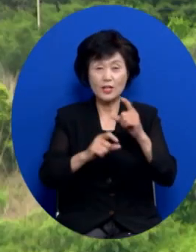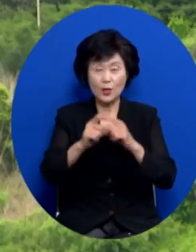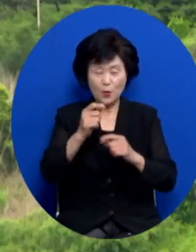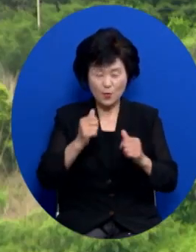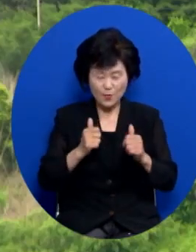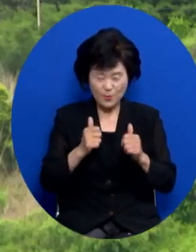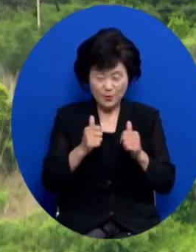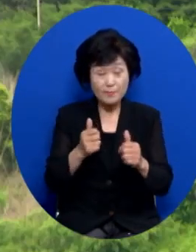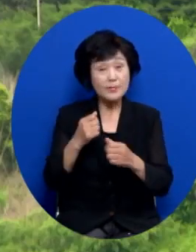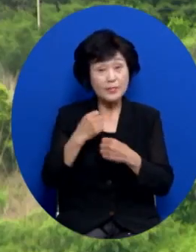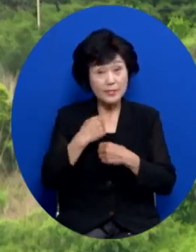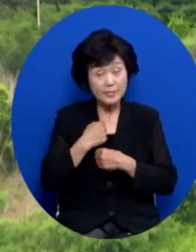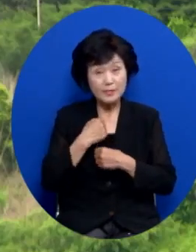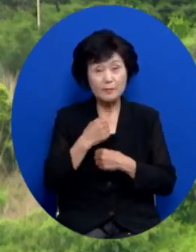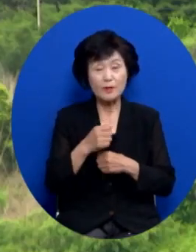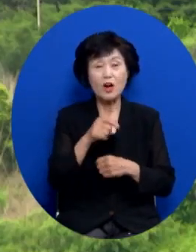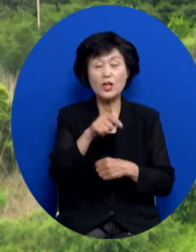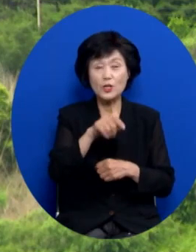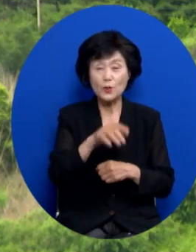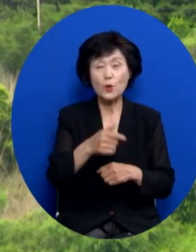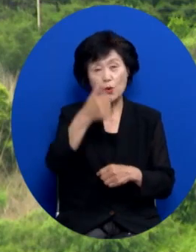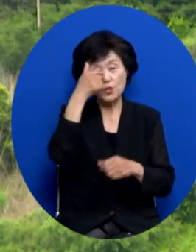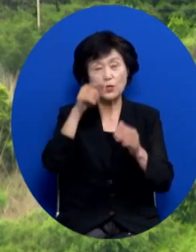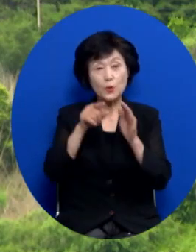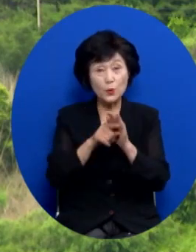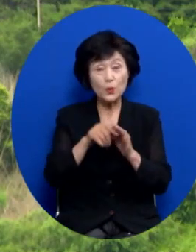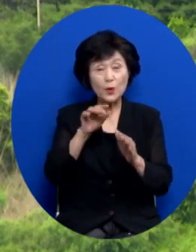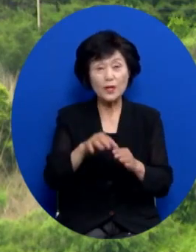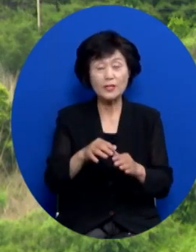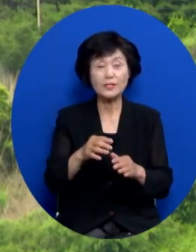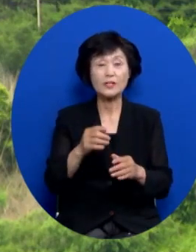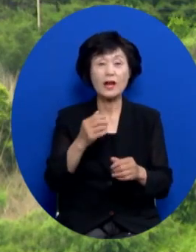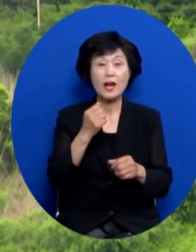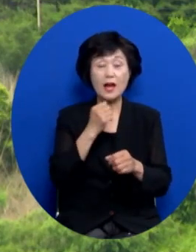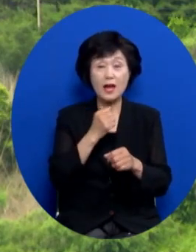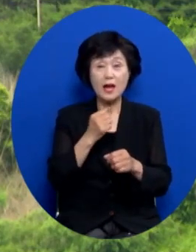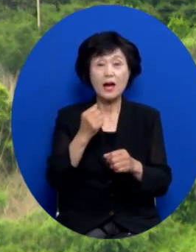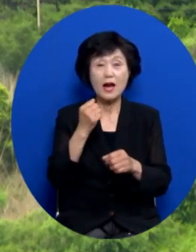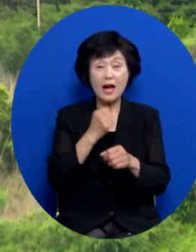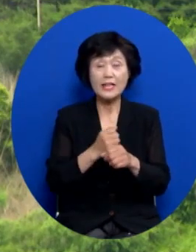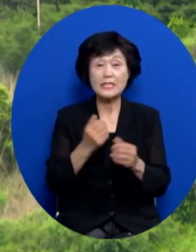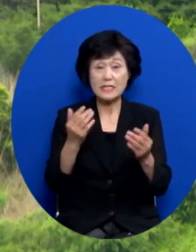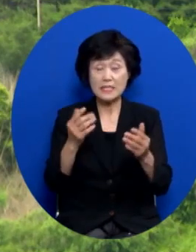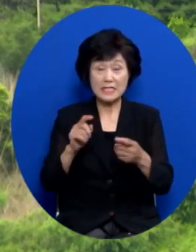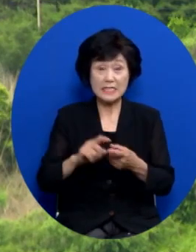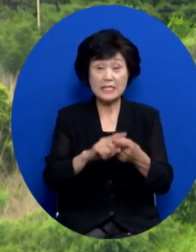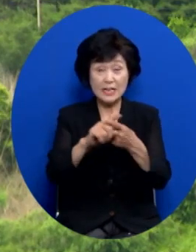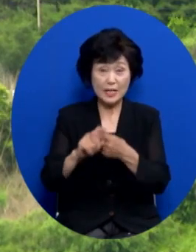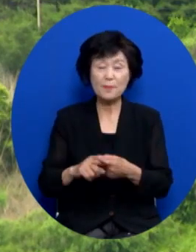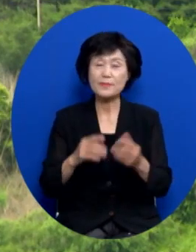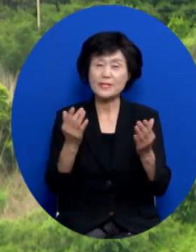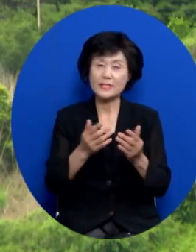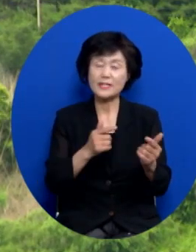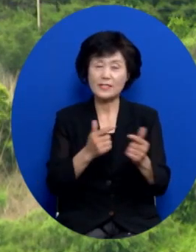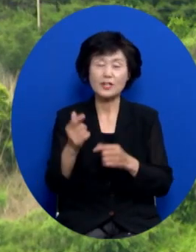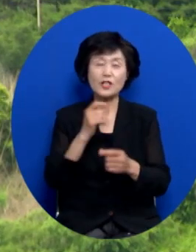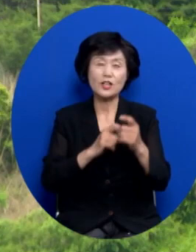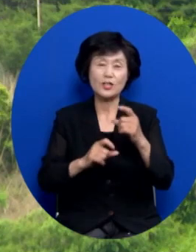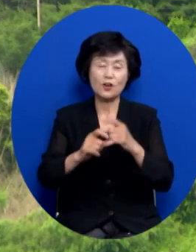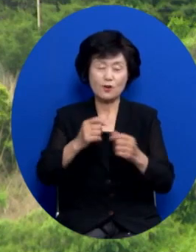보면은 기독교계 우리 구례군 기독교에서 해왔던 연합사업들을 계속 해올 것입니다. 더 힘있게 하고